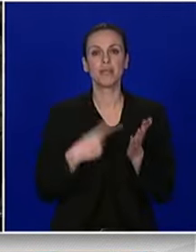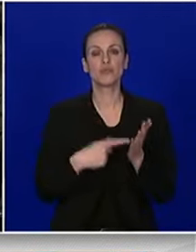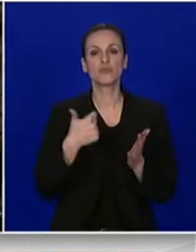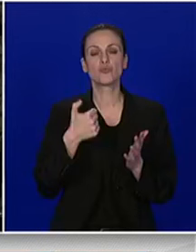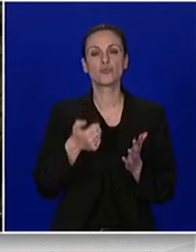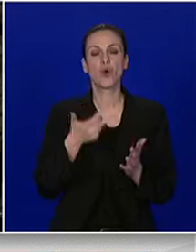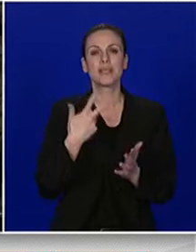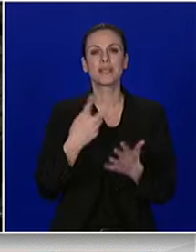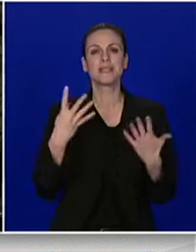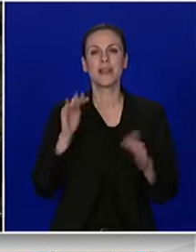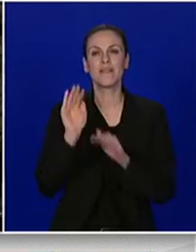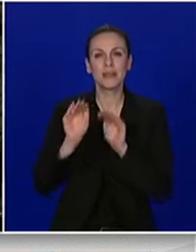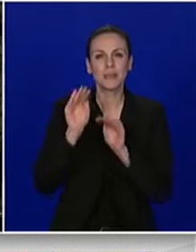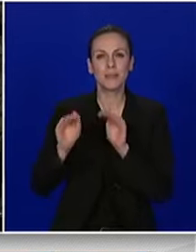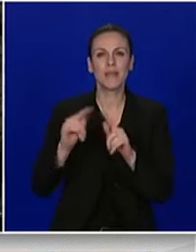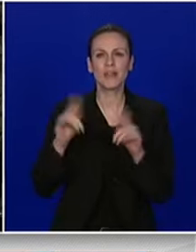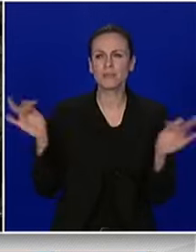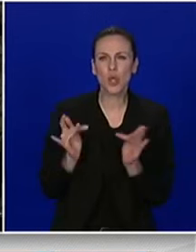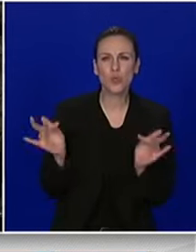1139 prijava nuspojava